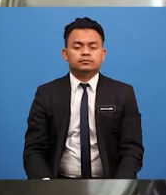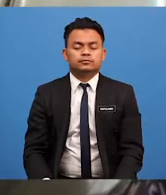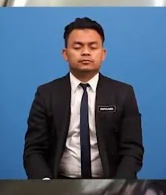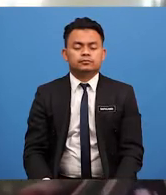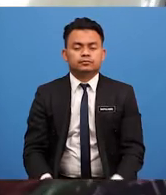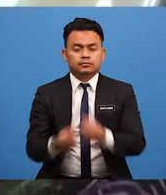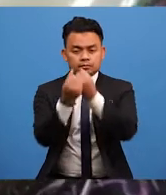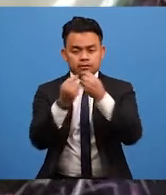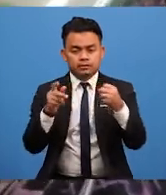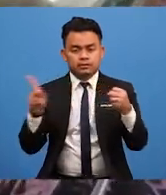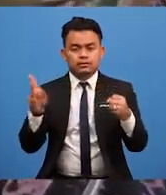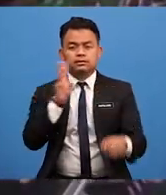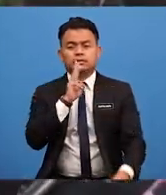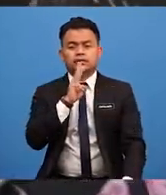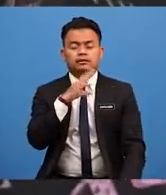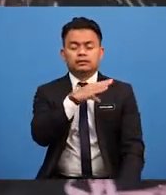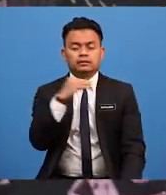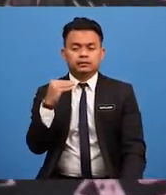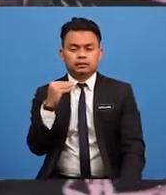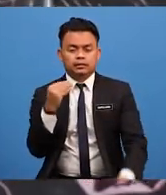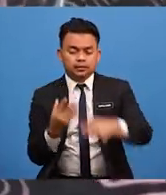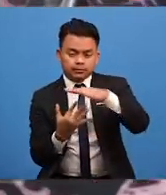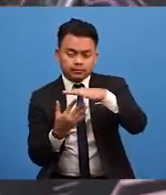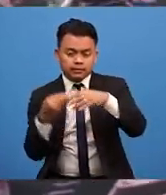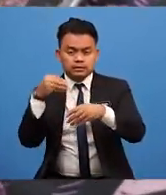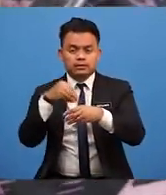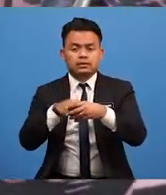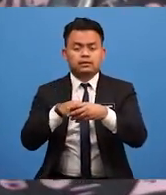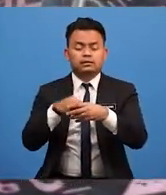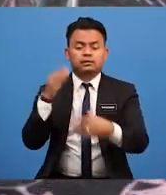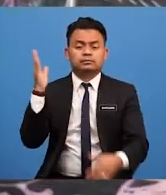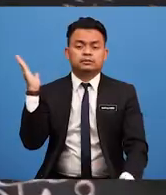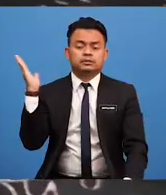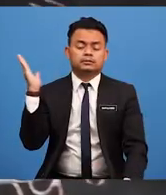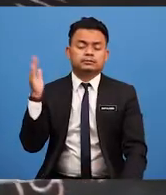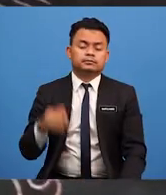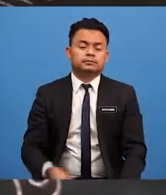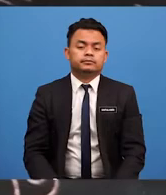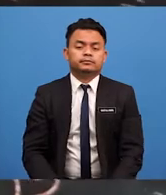Sediakan air dan didihkan air dalam cerek elektrik sehingga panas.